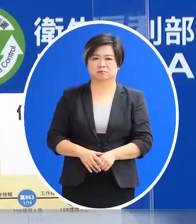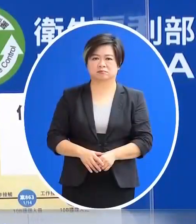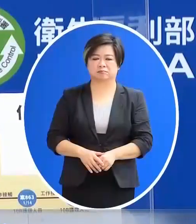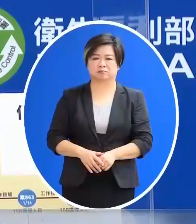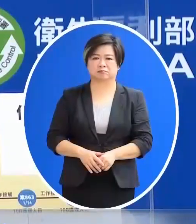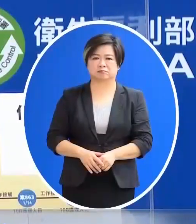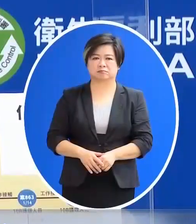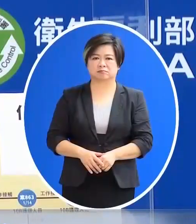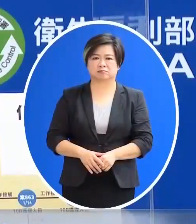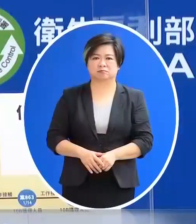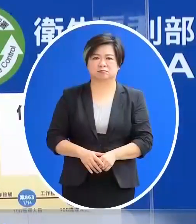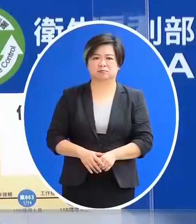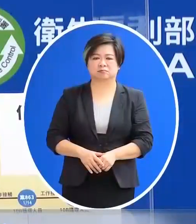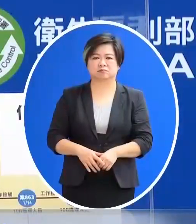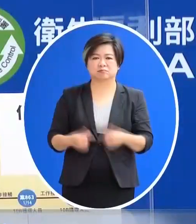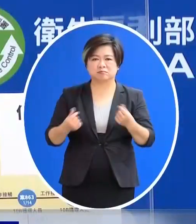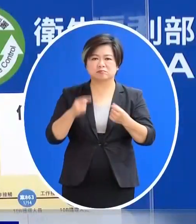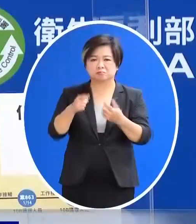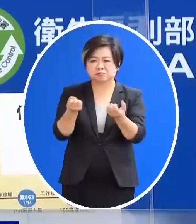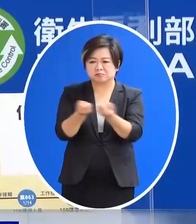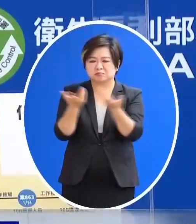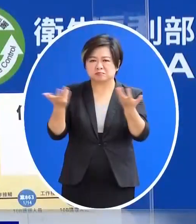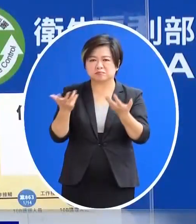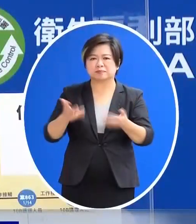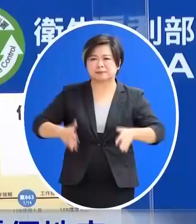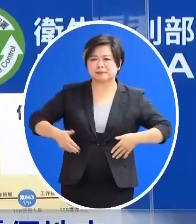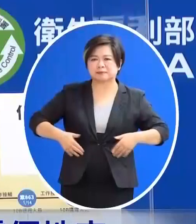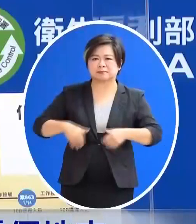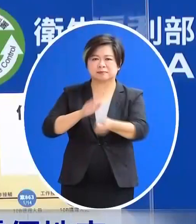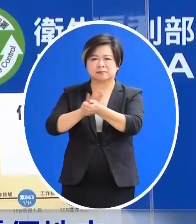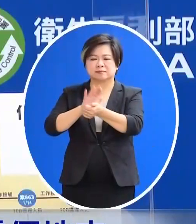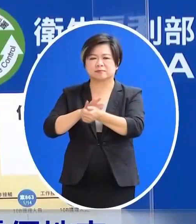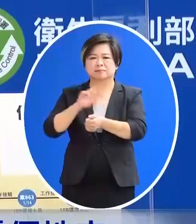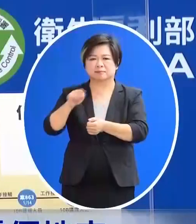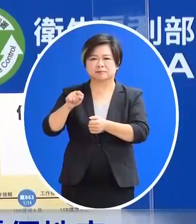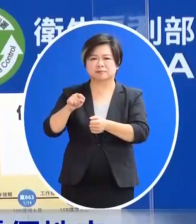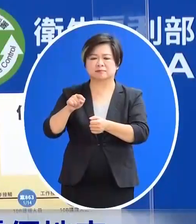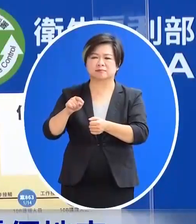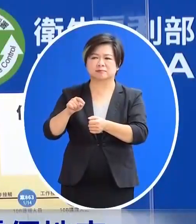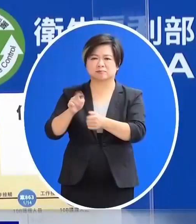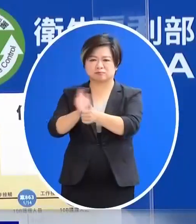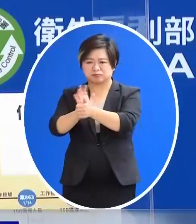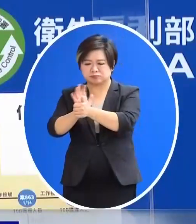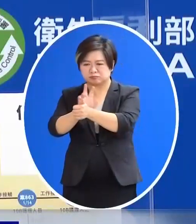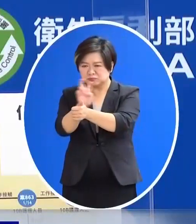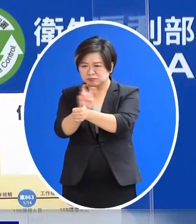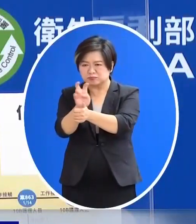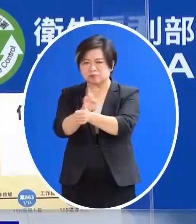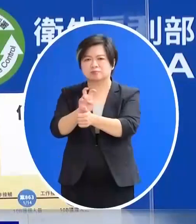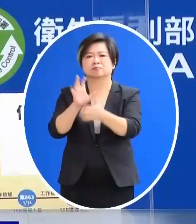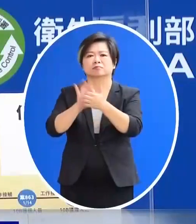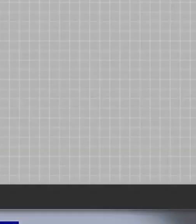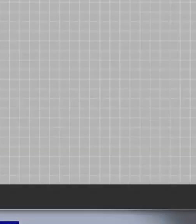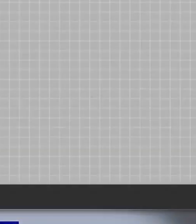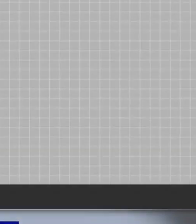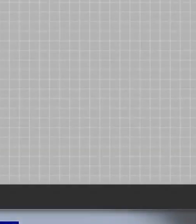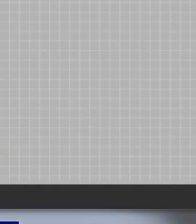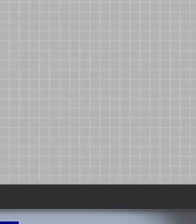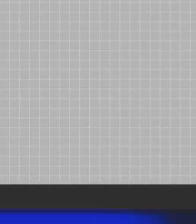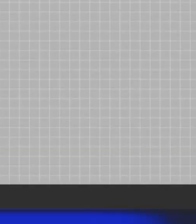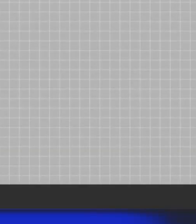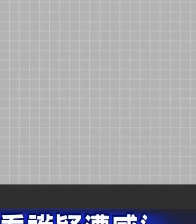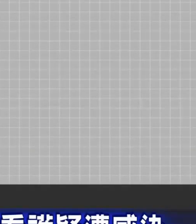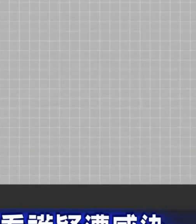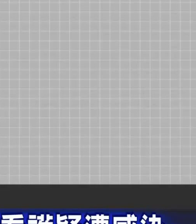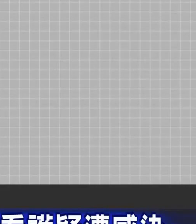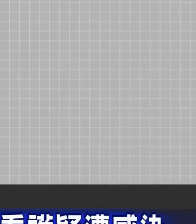水有积了水，所以他就帮他抽了，然后在外看就在这个地方。所以就被传染到。 医调显示，